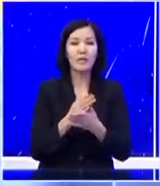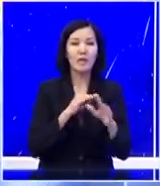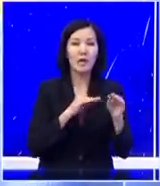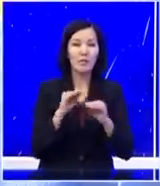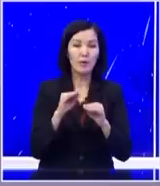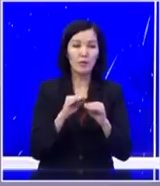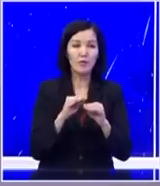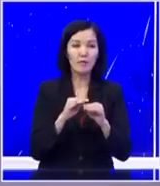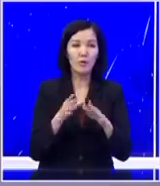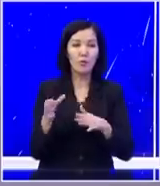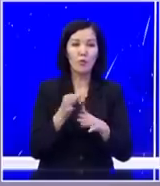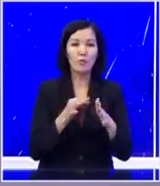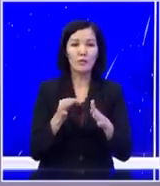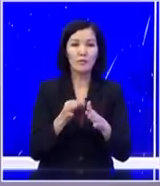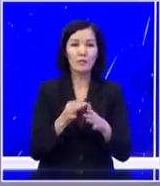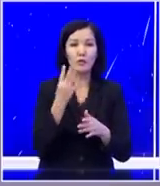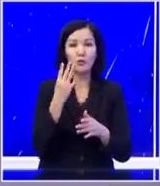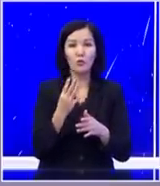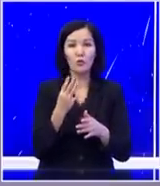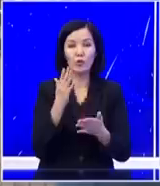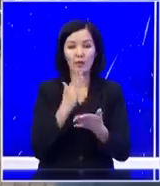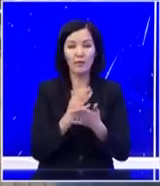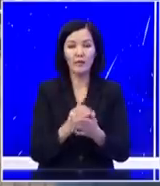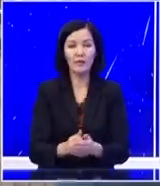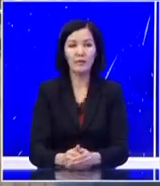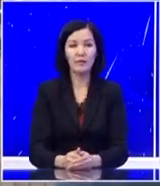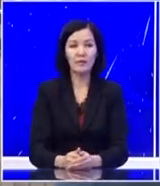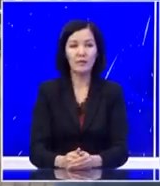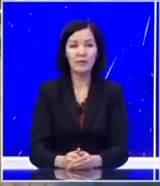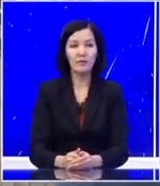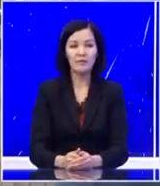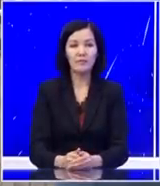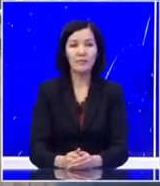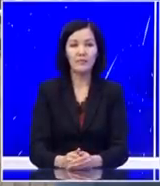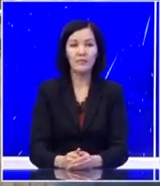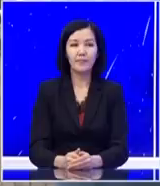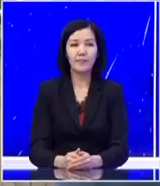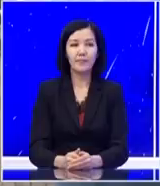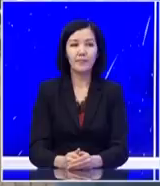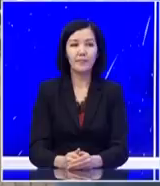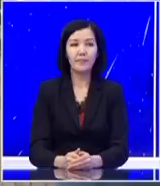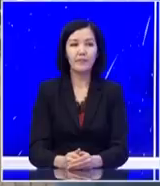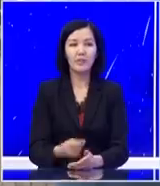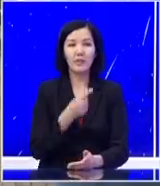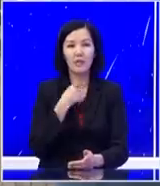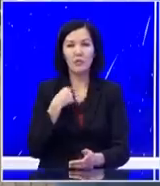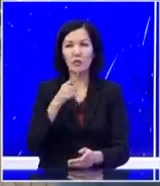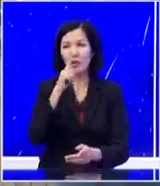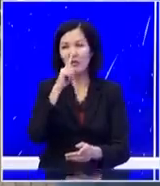аппараттан облысымызда тек 4-теуі ғана бар. Чем выгода, конечно, она у Аласка талдықырғанға